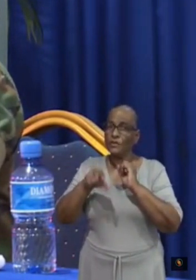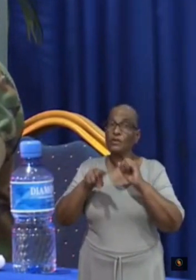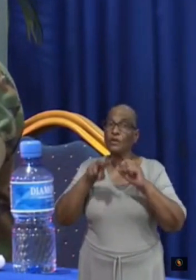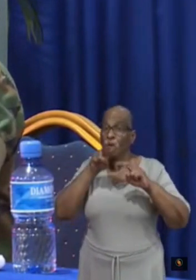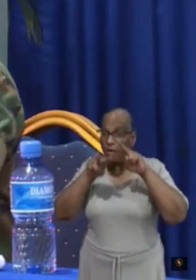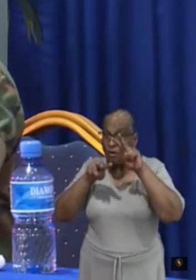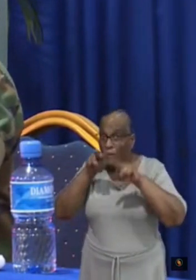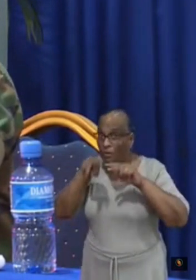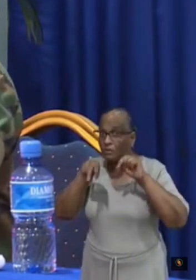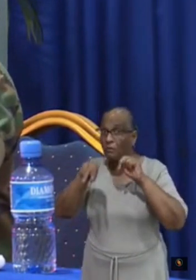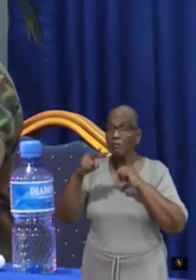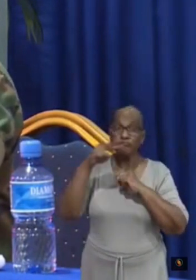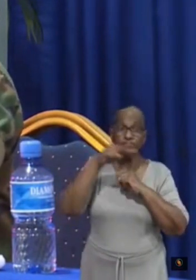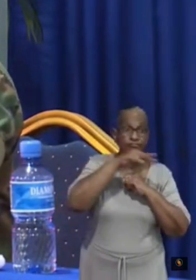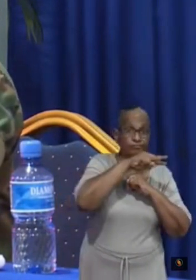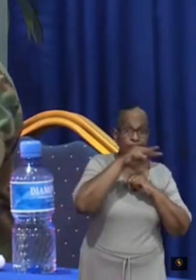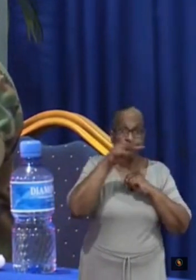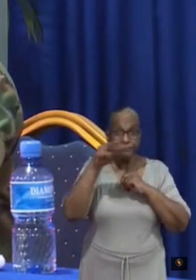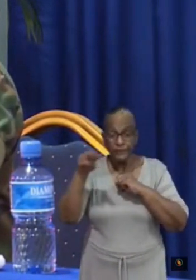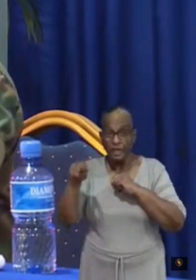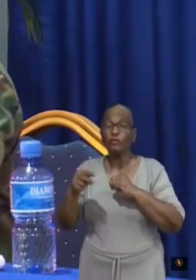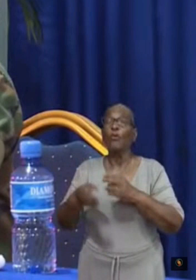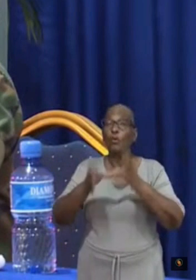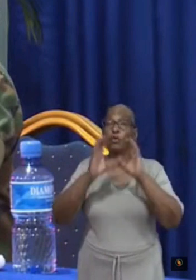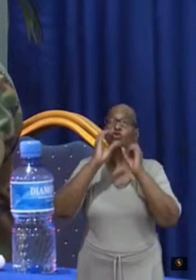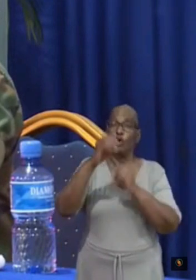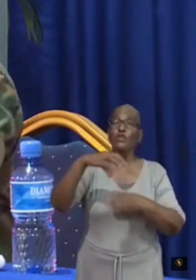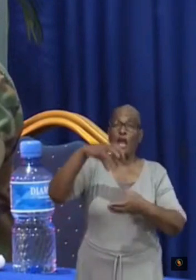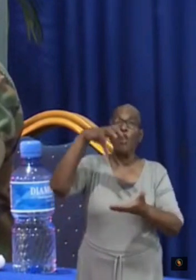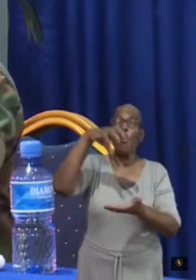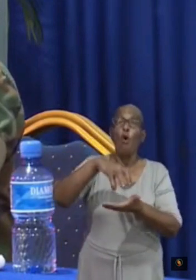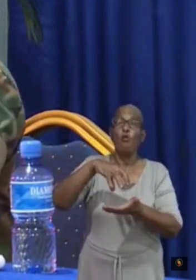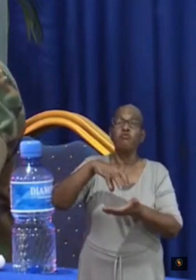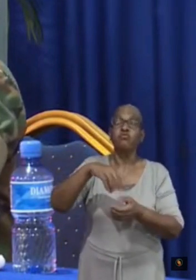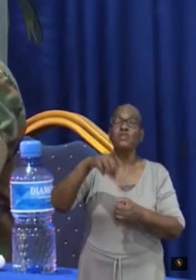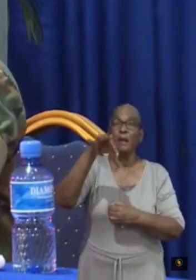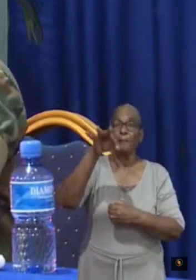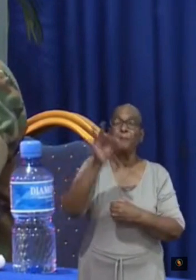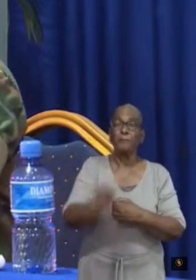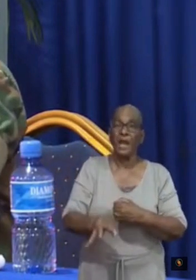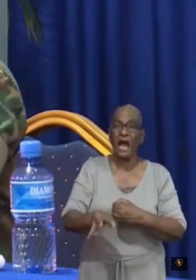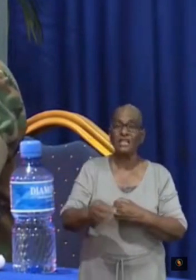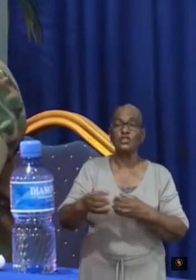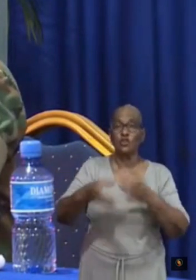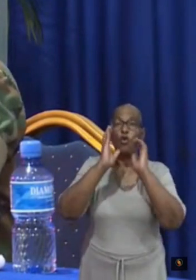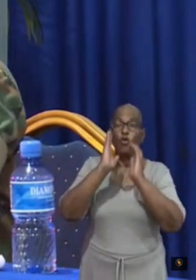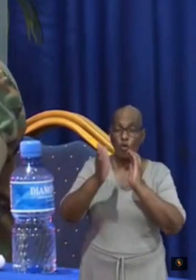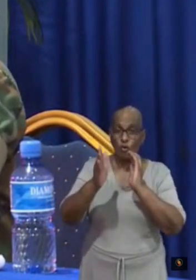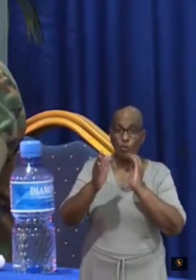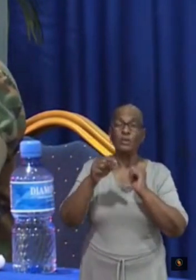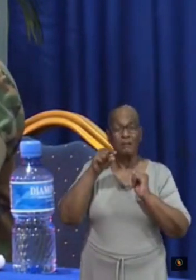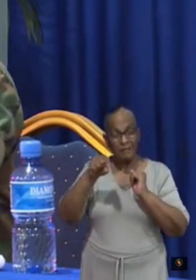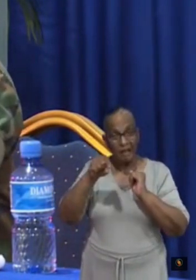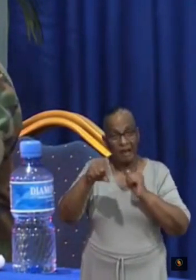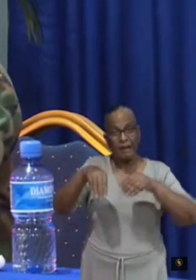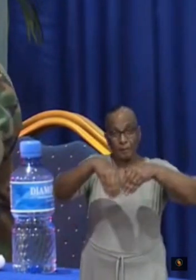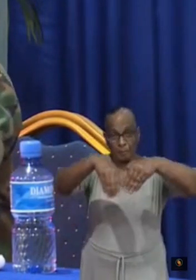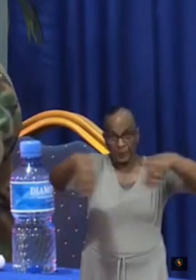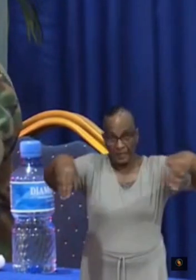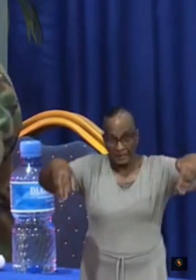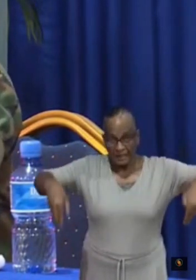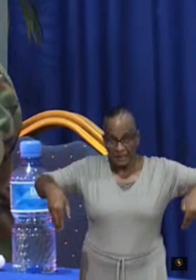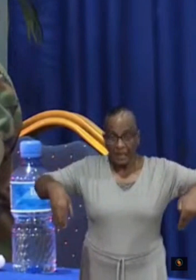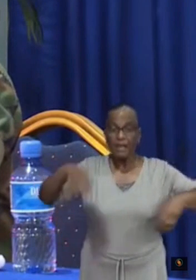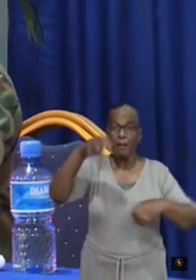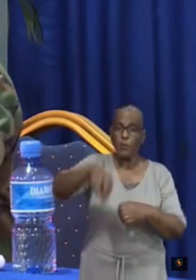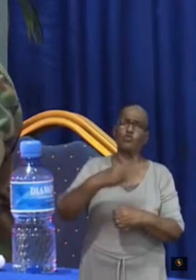controles uitgevoerd. En ook de Totnes bij de dijk worden er ook, is er ook nog steeds de post aanwezig. Komen we